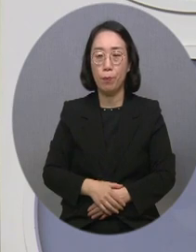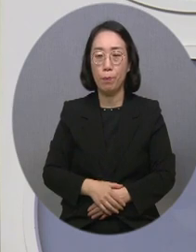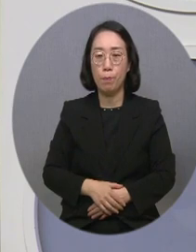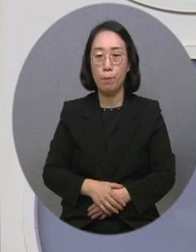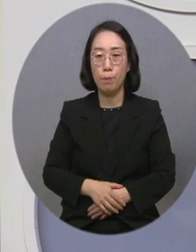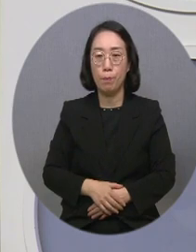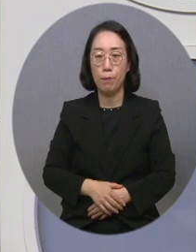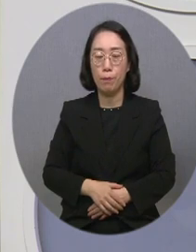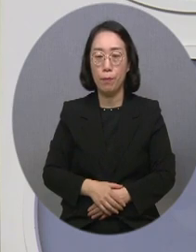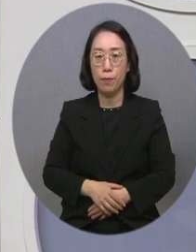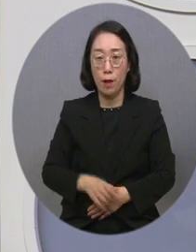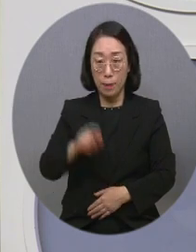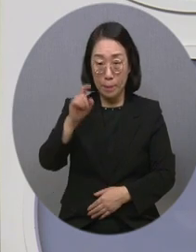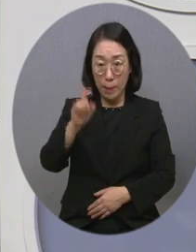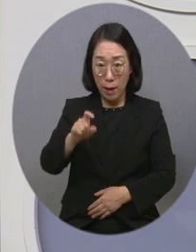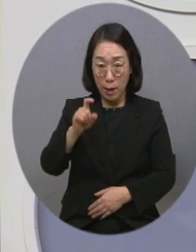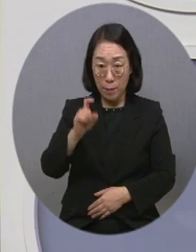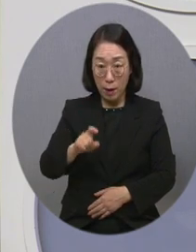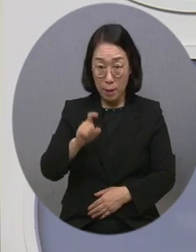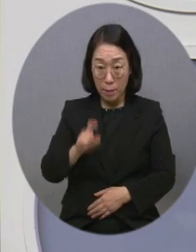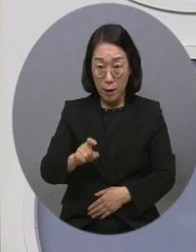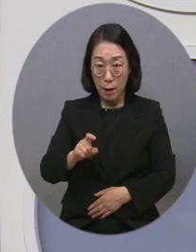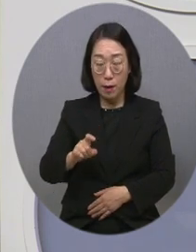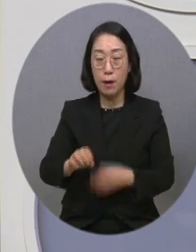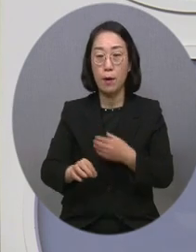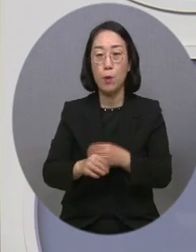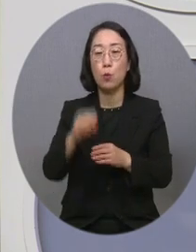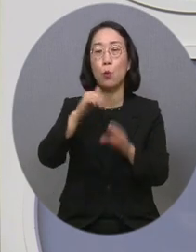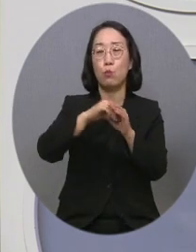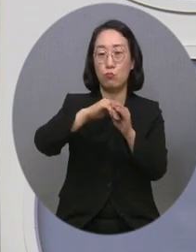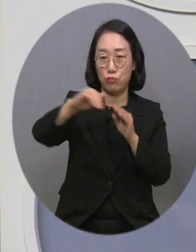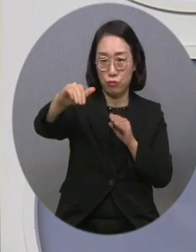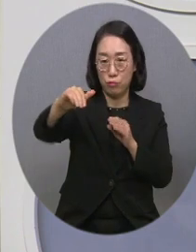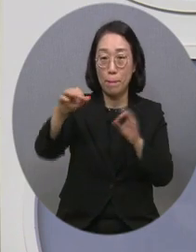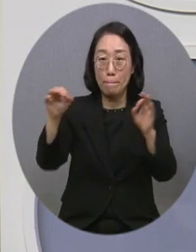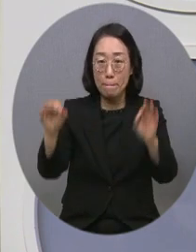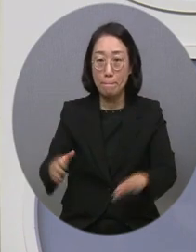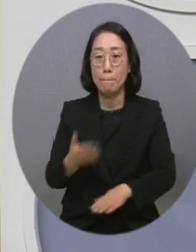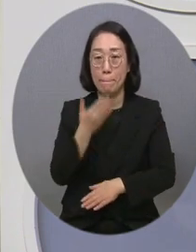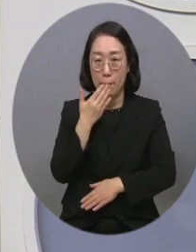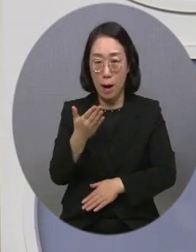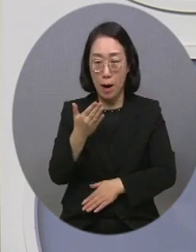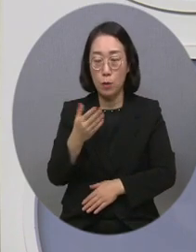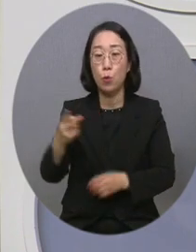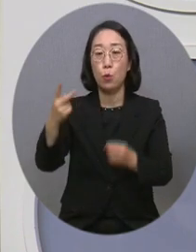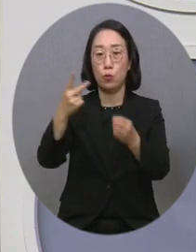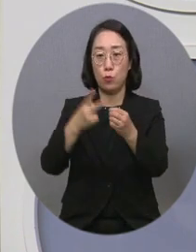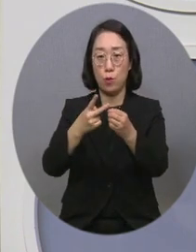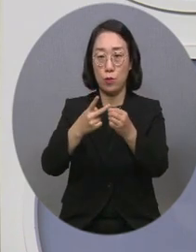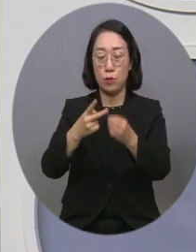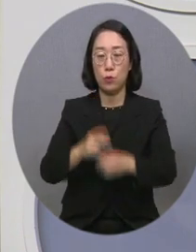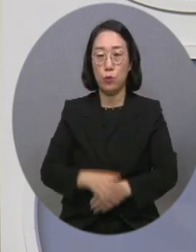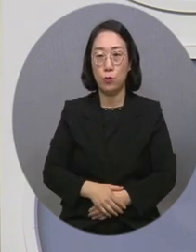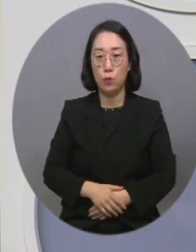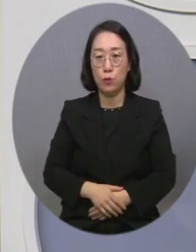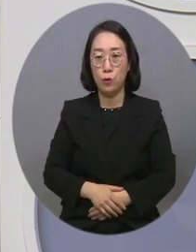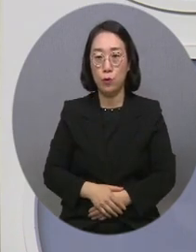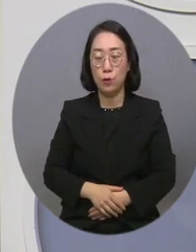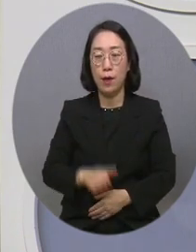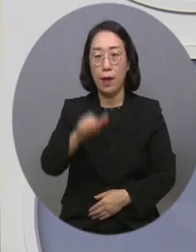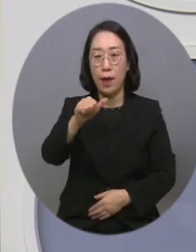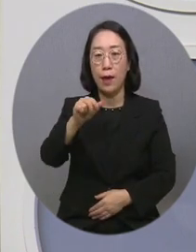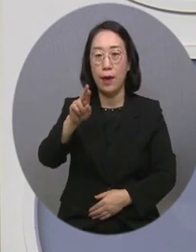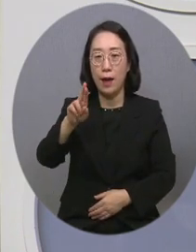그 하나하나 클릭해 가면서 이제 누르면 이제 바로 기부할 수 있는 방법이 있고 두 번째로는 이제 뭐 그 뭐